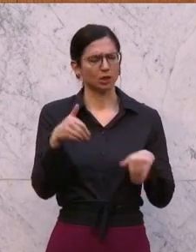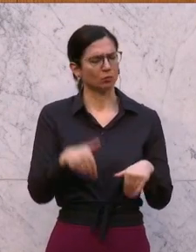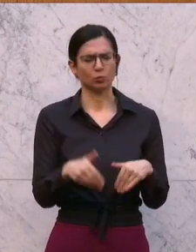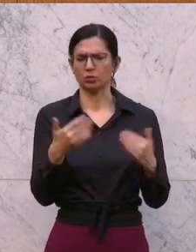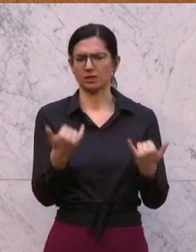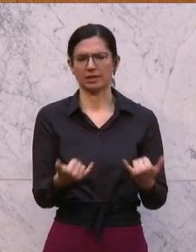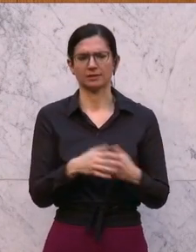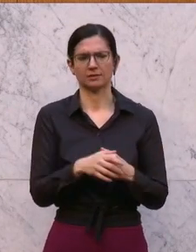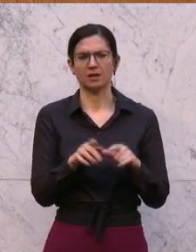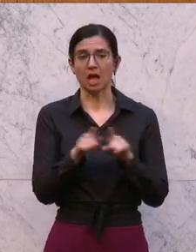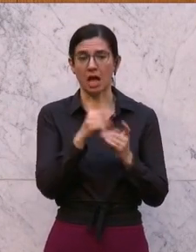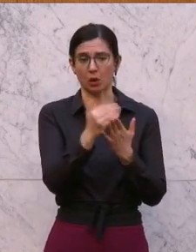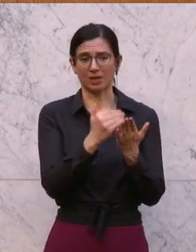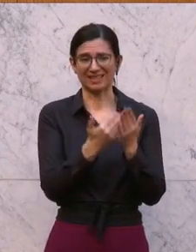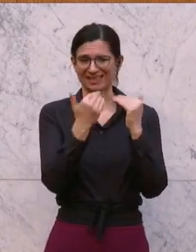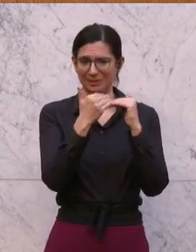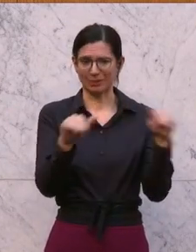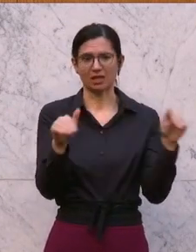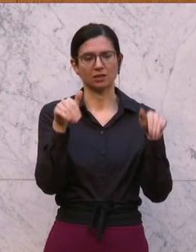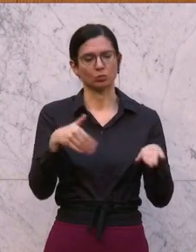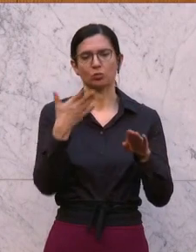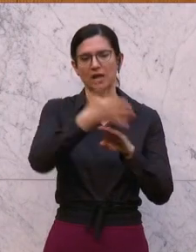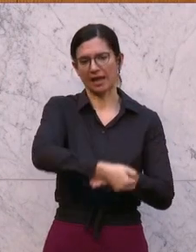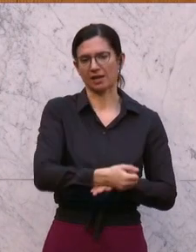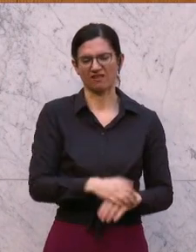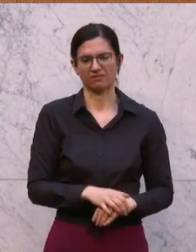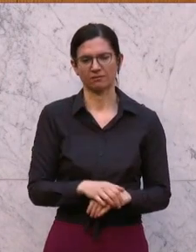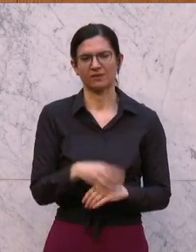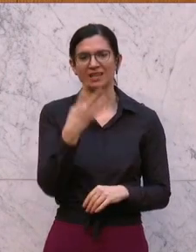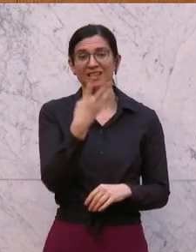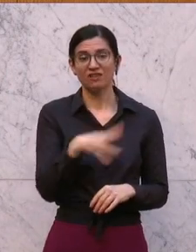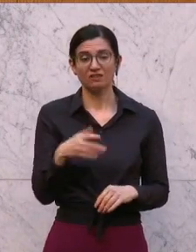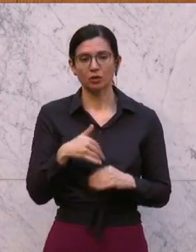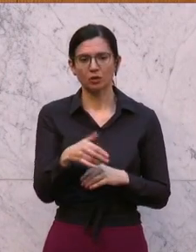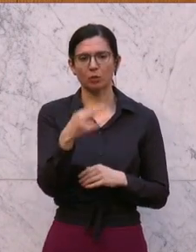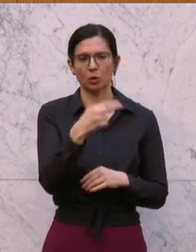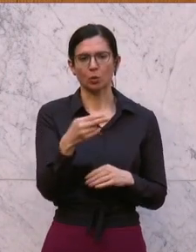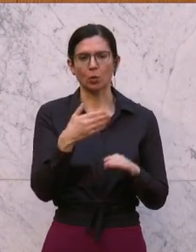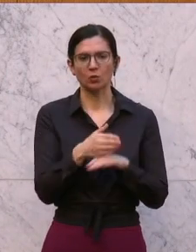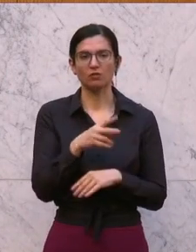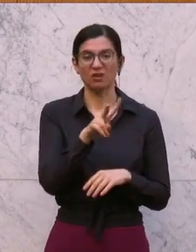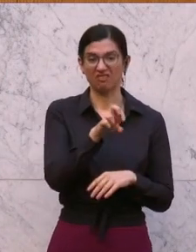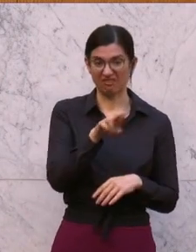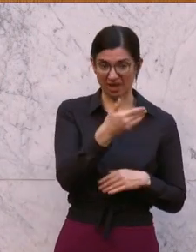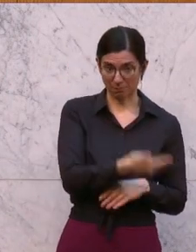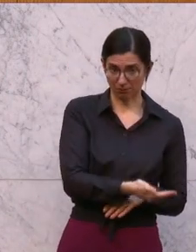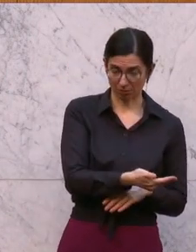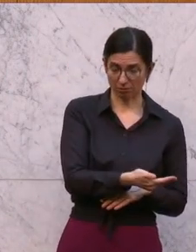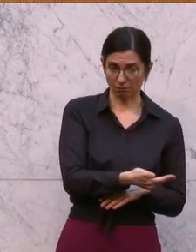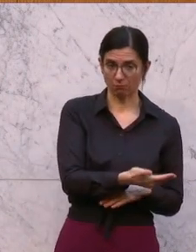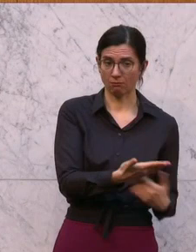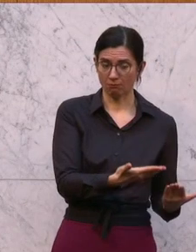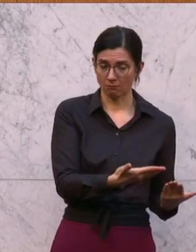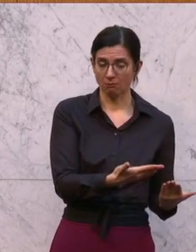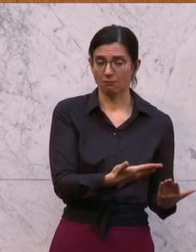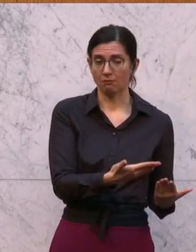jenen, die gesetzlich begrenzt sind. 400 Millionen Euro für die Vermieterseite, was